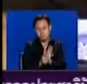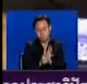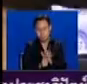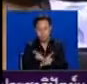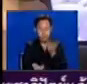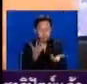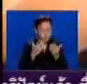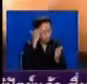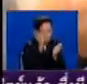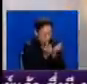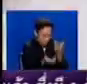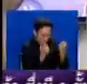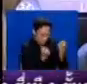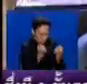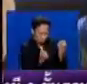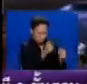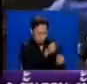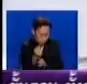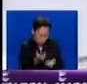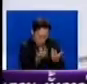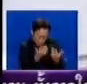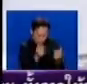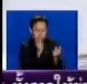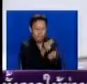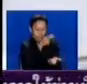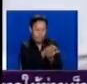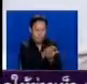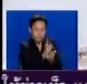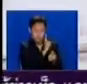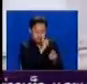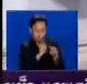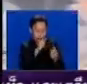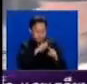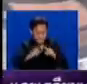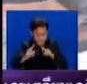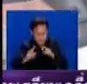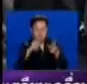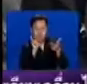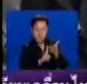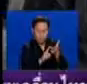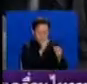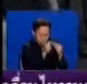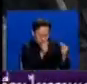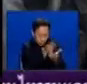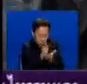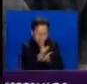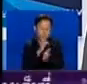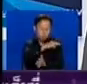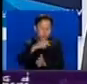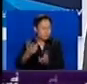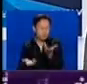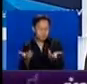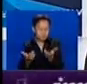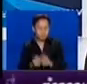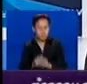สแดงพบปืนสั้น4 กระบอกพร้อมเครื่องกระสุน50 นัดรวมทั้งมีดพก1 เล่มขณะนี้ยังอยู่ระหว่างการสอบสวนค่ะ